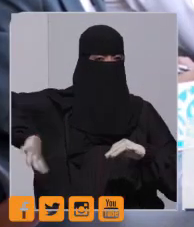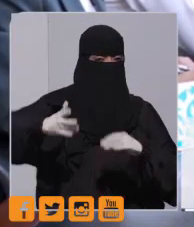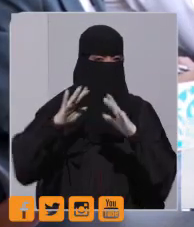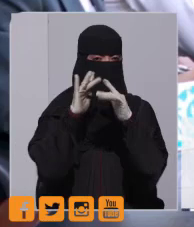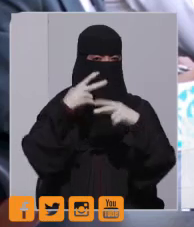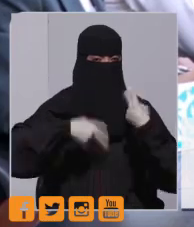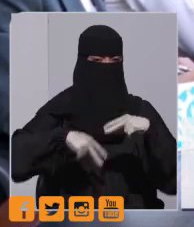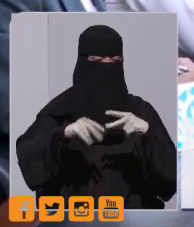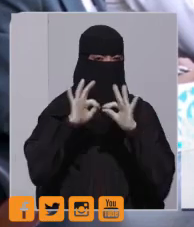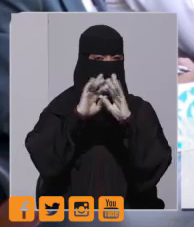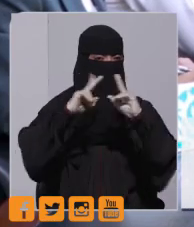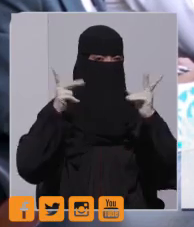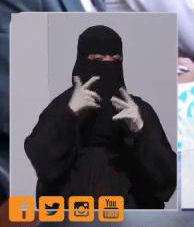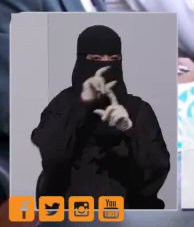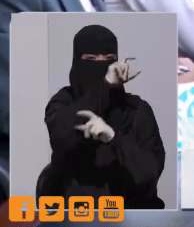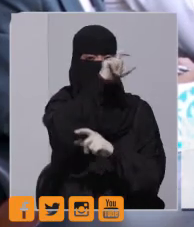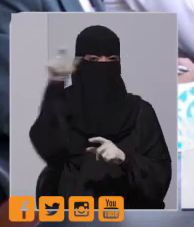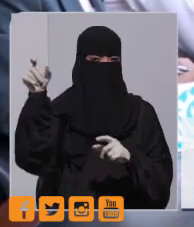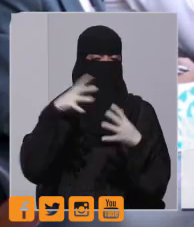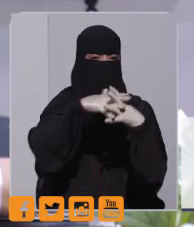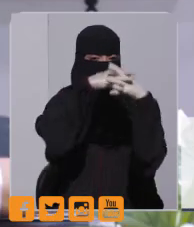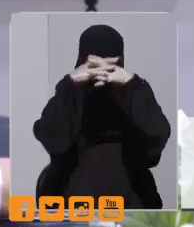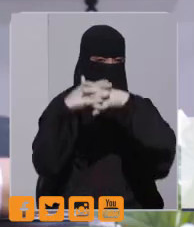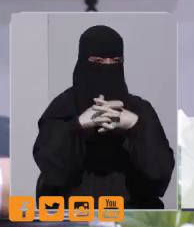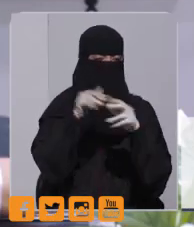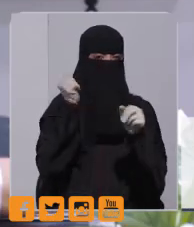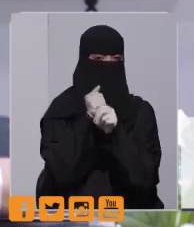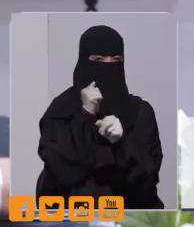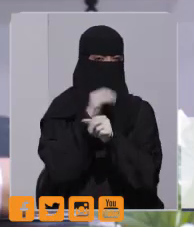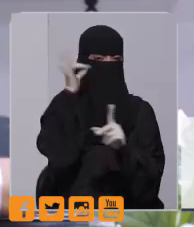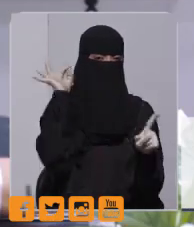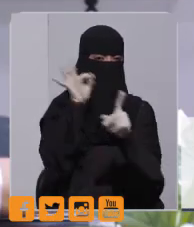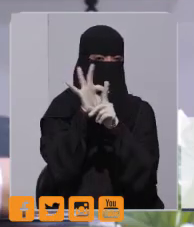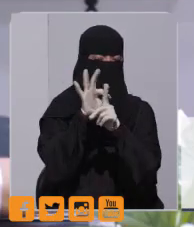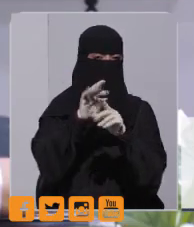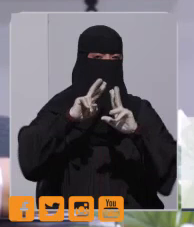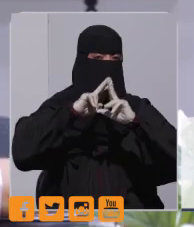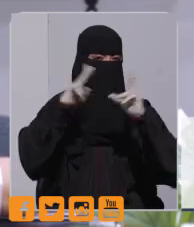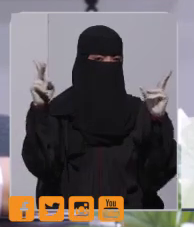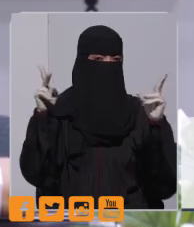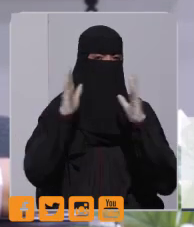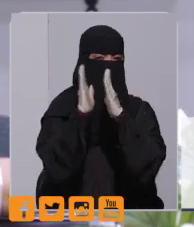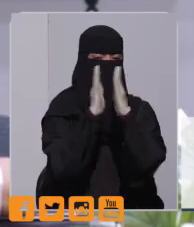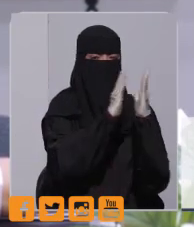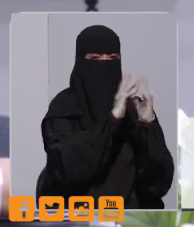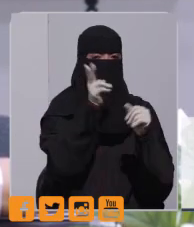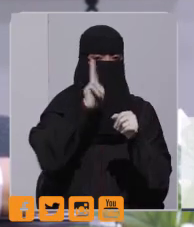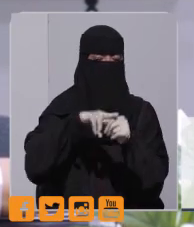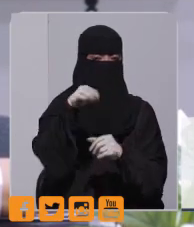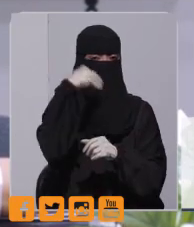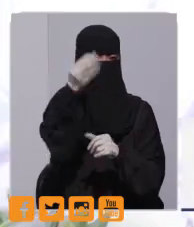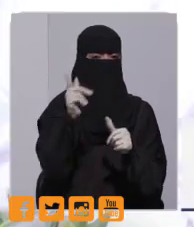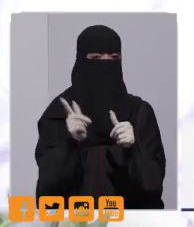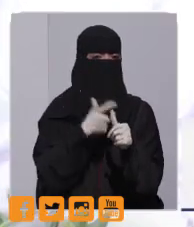المفوضيه الساميه من جانبه جمله من المشاريع والاعمال التي تنفذها المفوضيه في مختلف القطاعات وفي